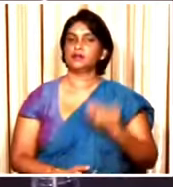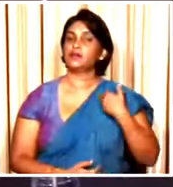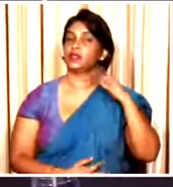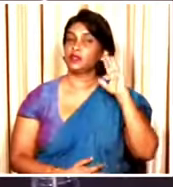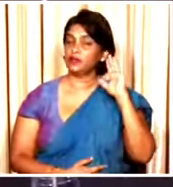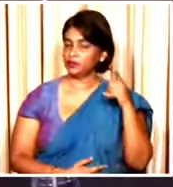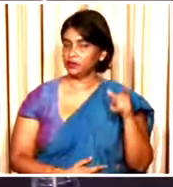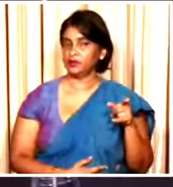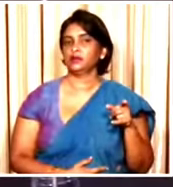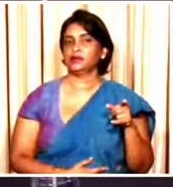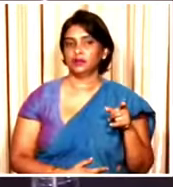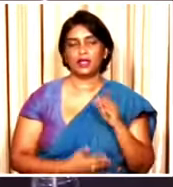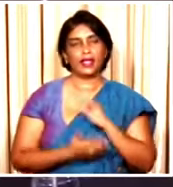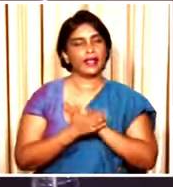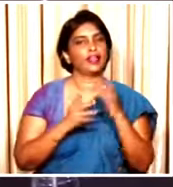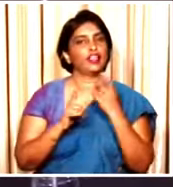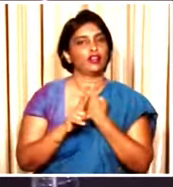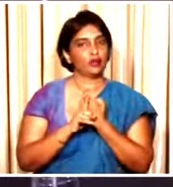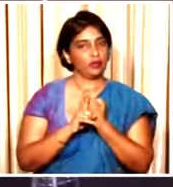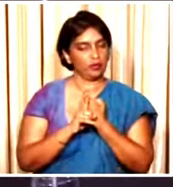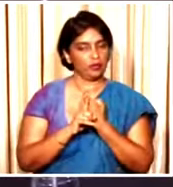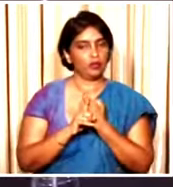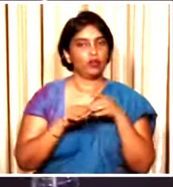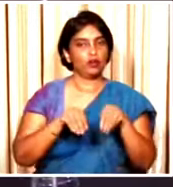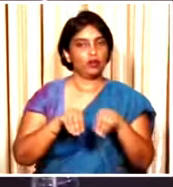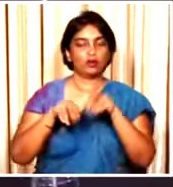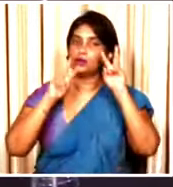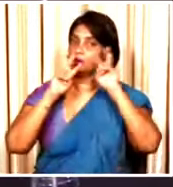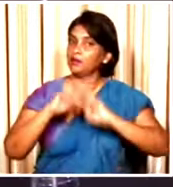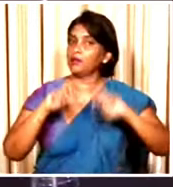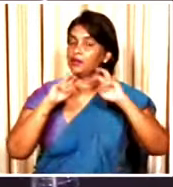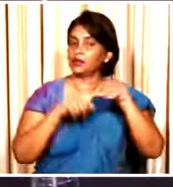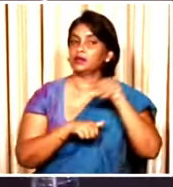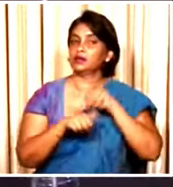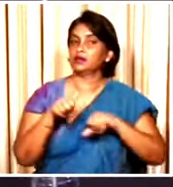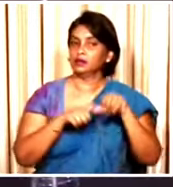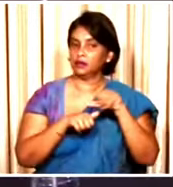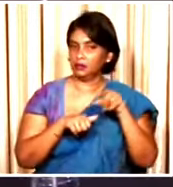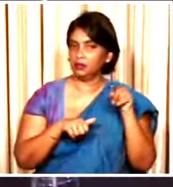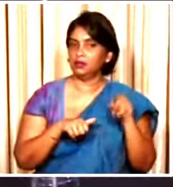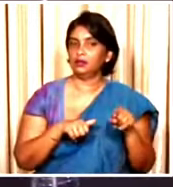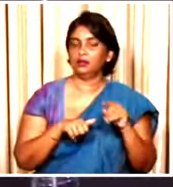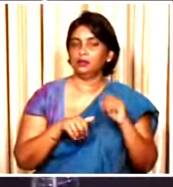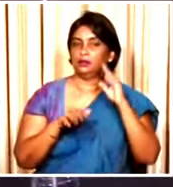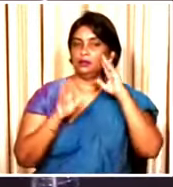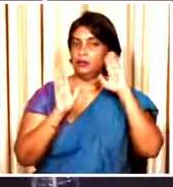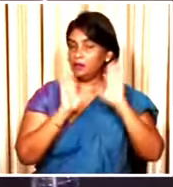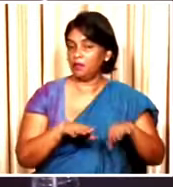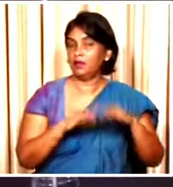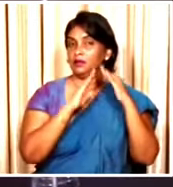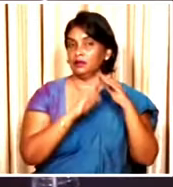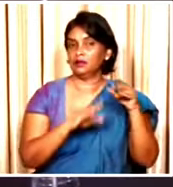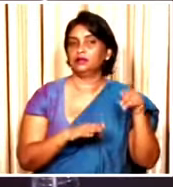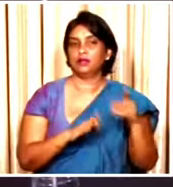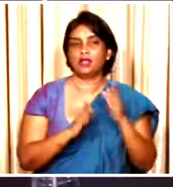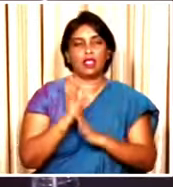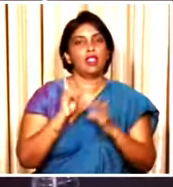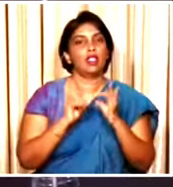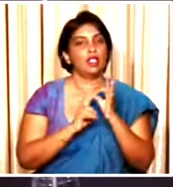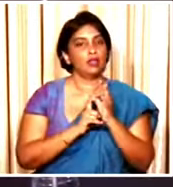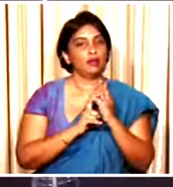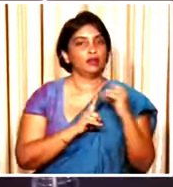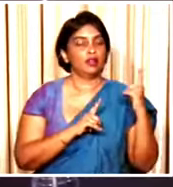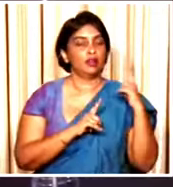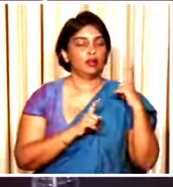විශේෂයෙන්ම හෙක්ටර් කොබ්බැකටුව ගොවි කටයුතු පර්යේෂණ ආයතනයේ නේමාසිකාගාරය අමාත්‍යවරයෙකුගේ